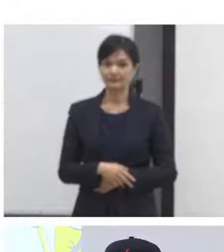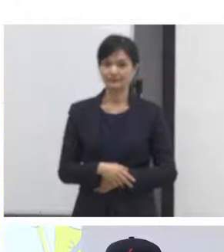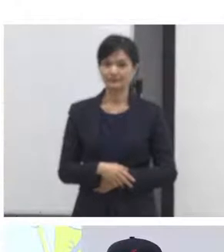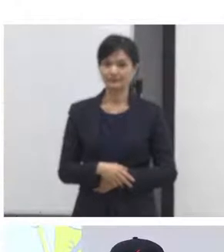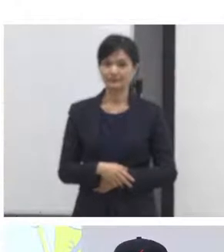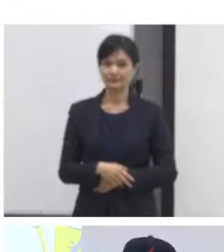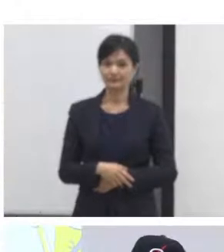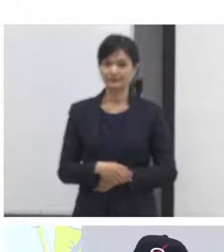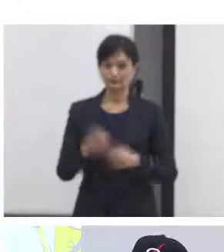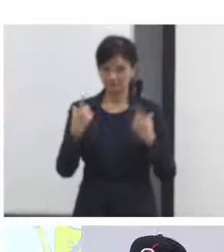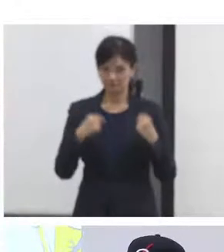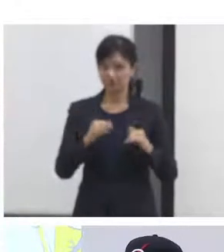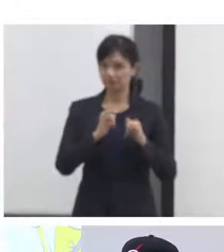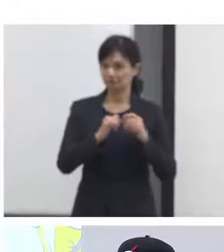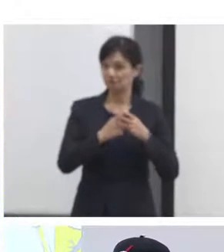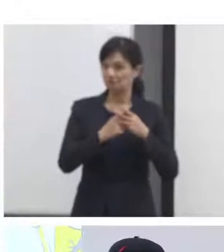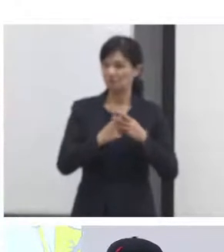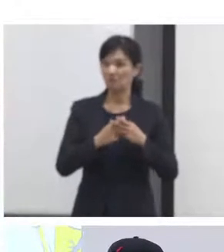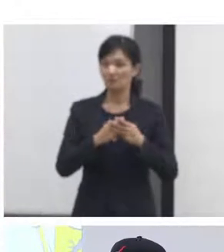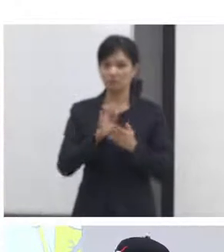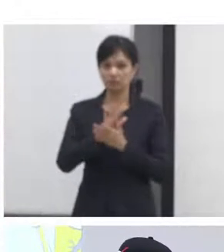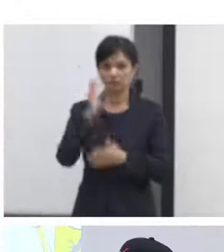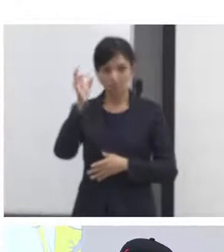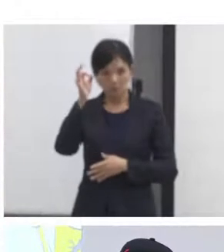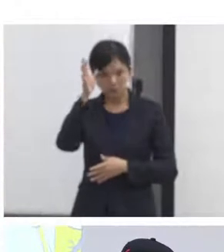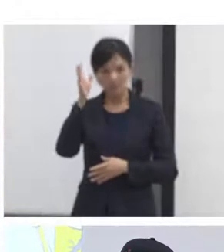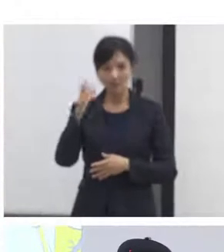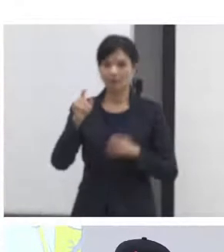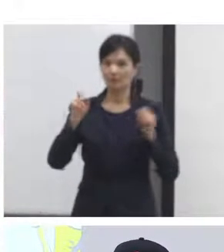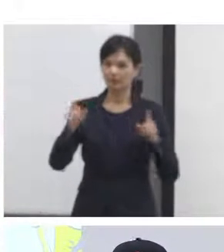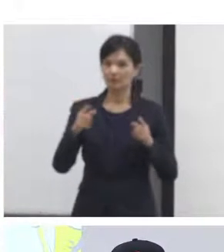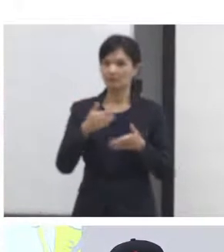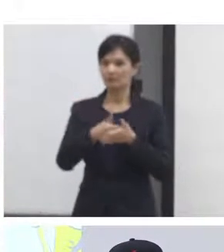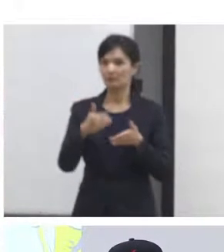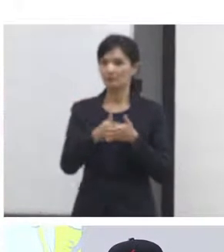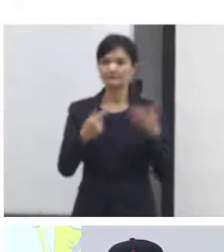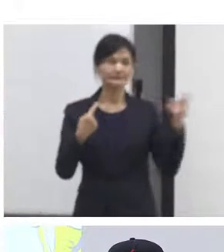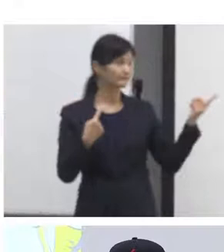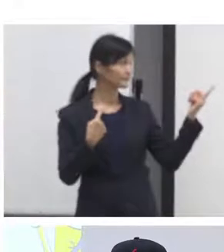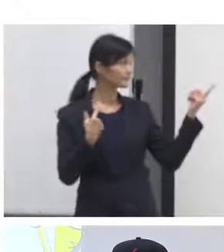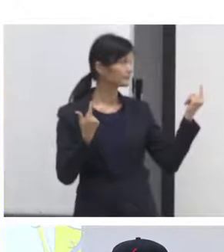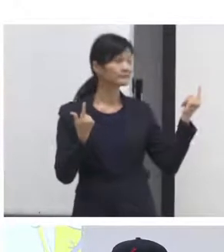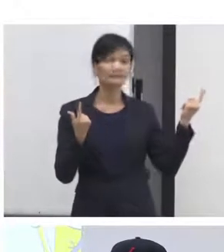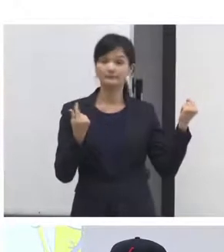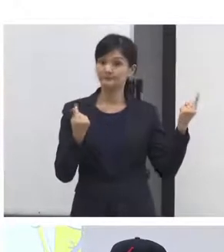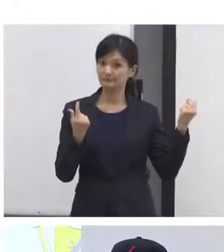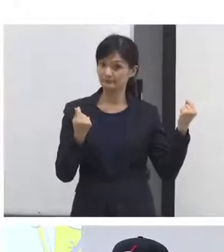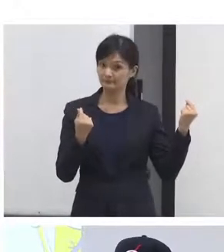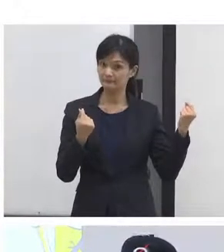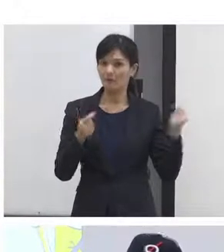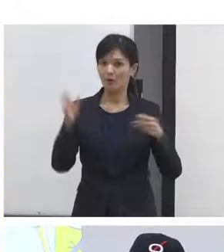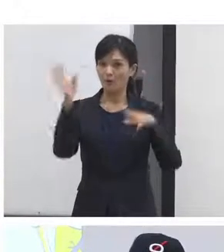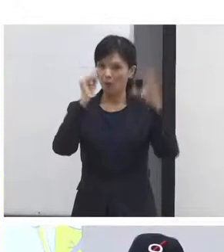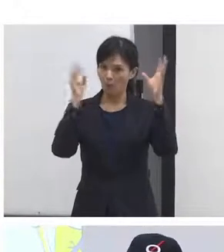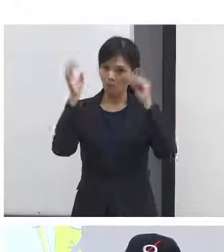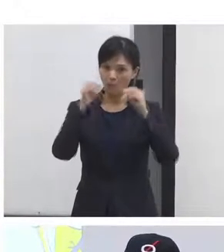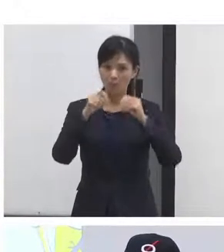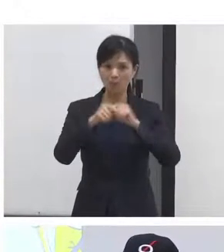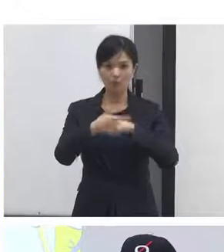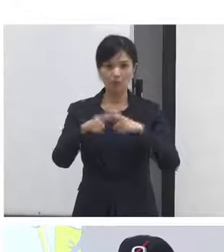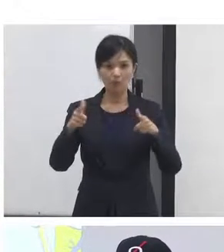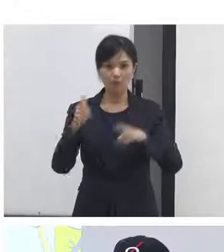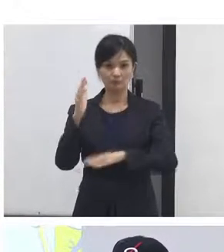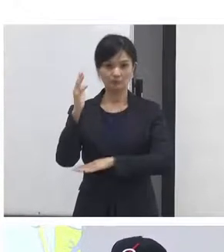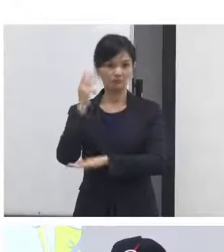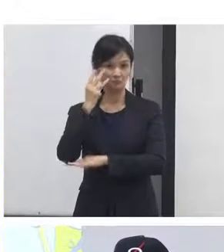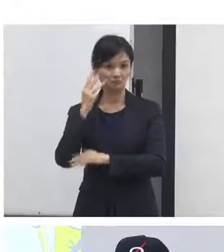为是民主的状态，但后来发现说，其实就跟这张图一样，就会发现说，其实很多的资讯好像他都政治人物